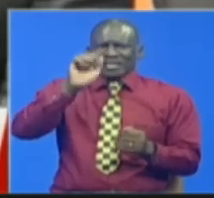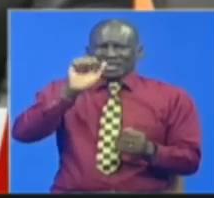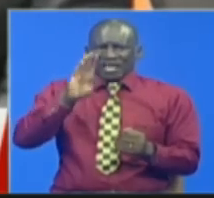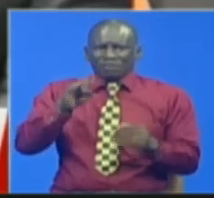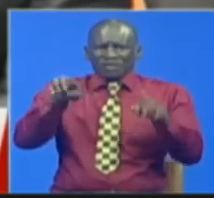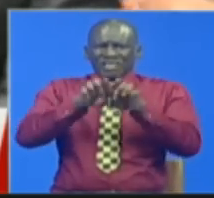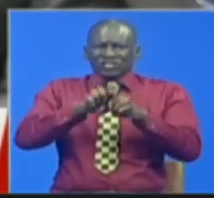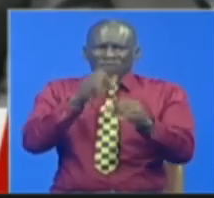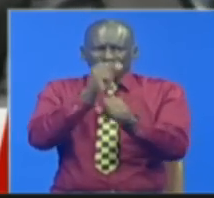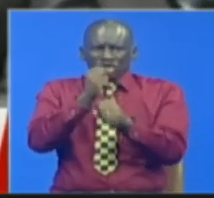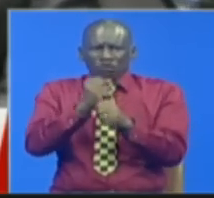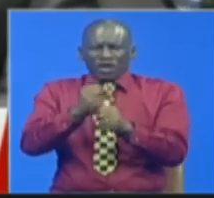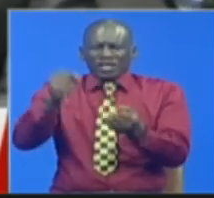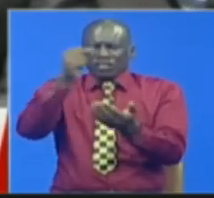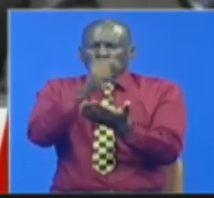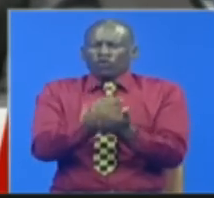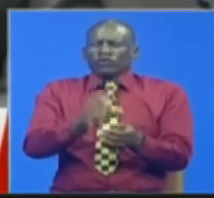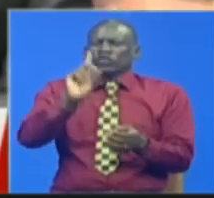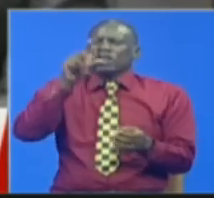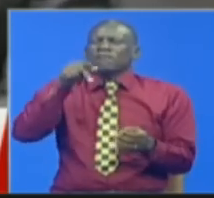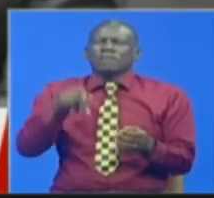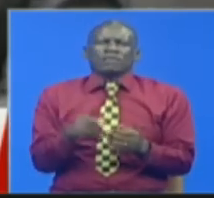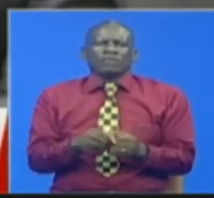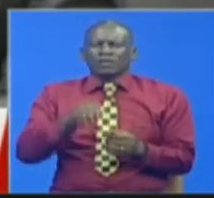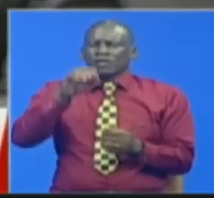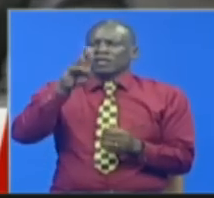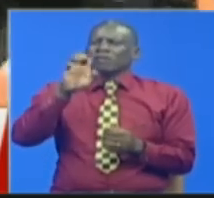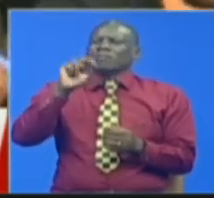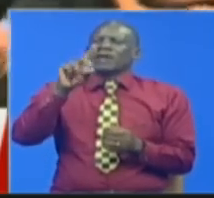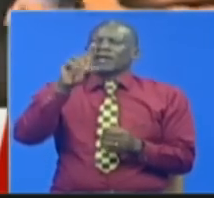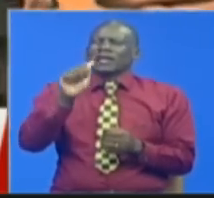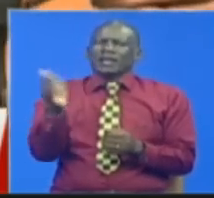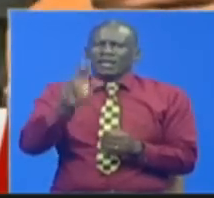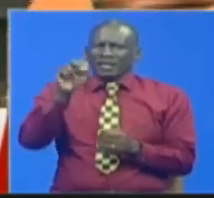watakuwa wakihudumu katika ofisi hiyo. Brenda Wanga, NTV.